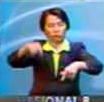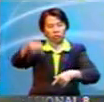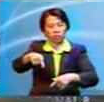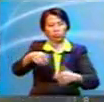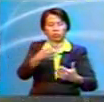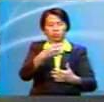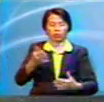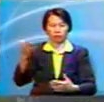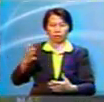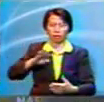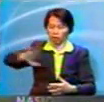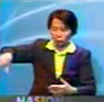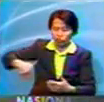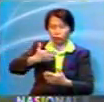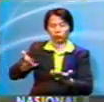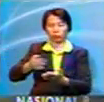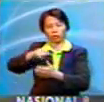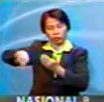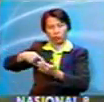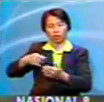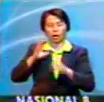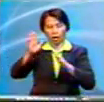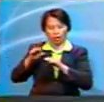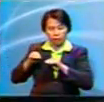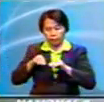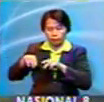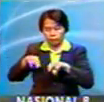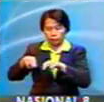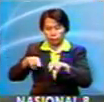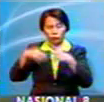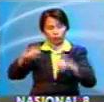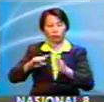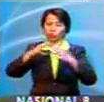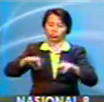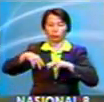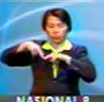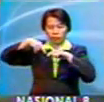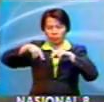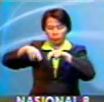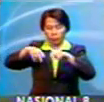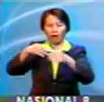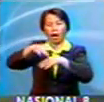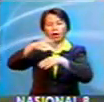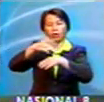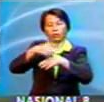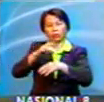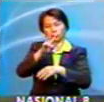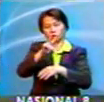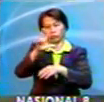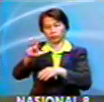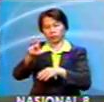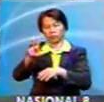mereka semuanya akan bergerak, sudah pun bergerak, peringkat awalnya